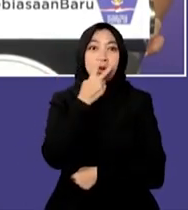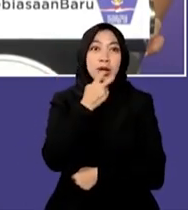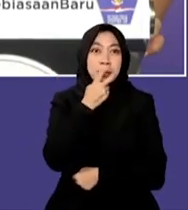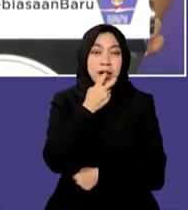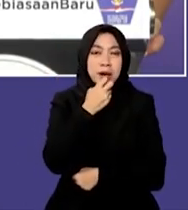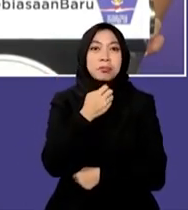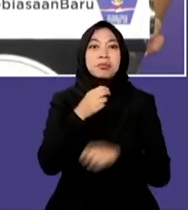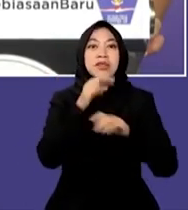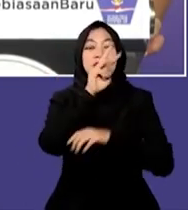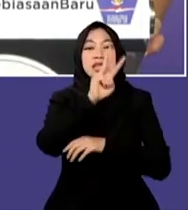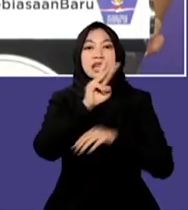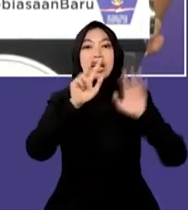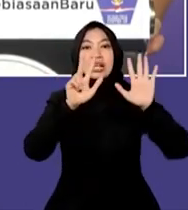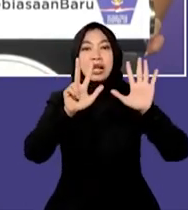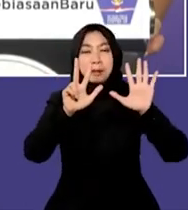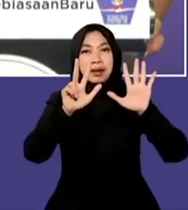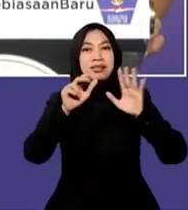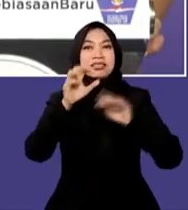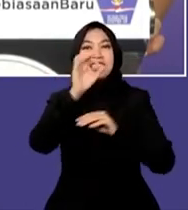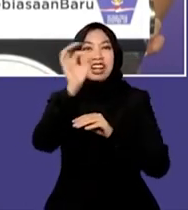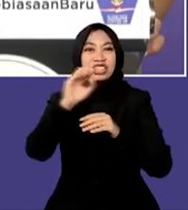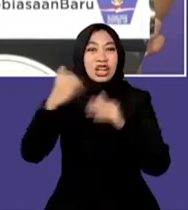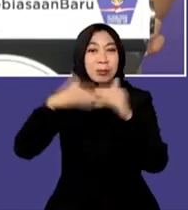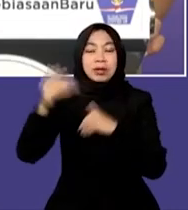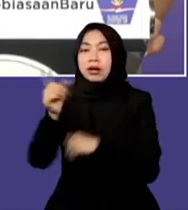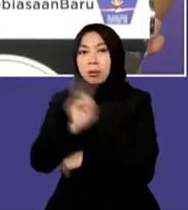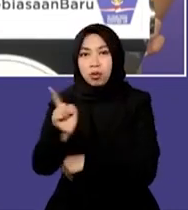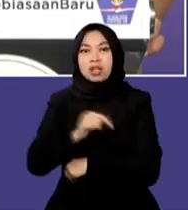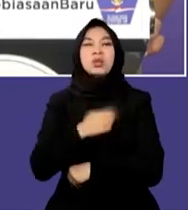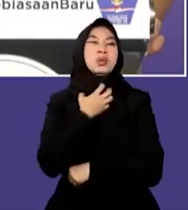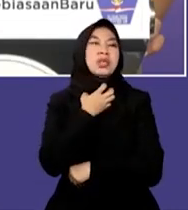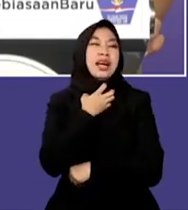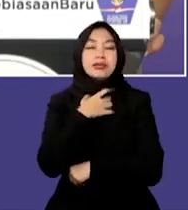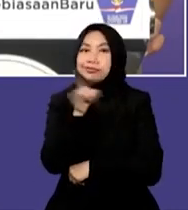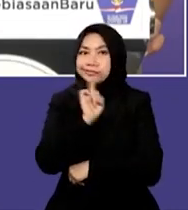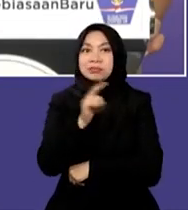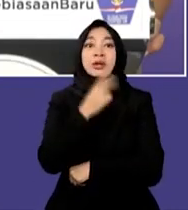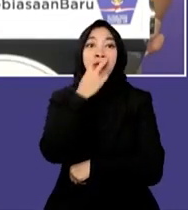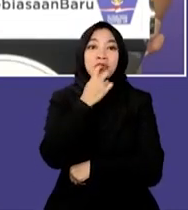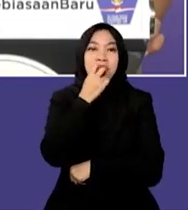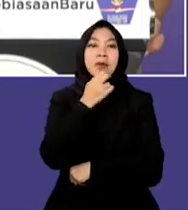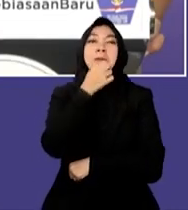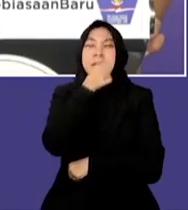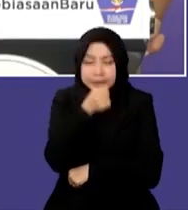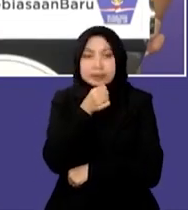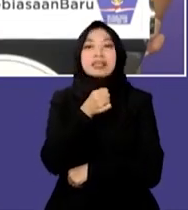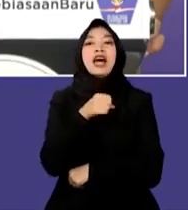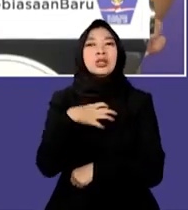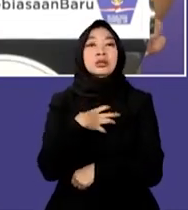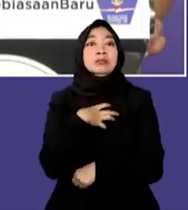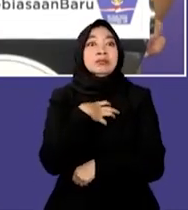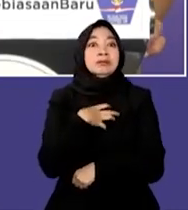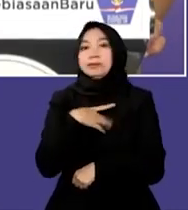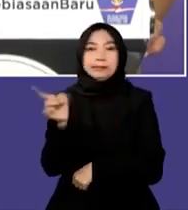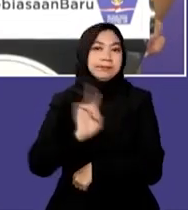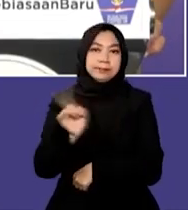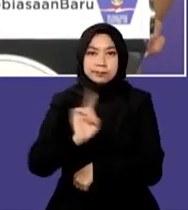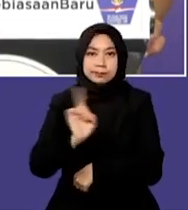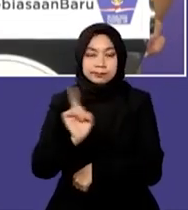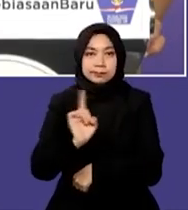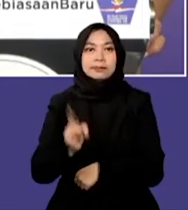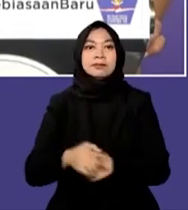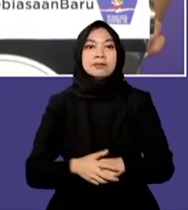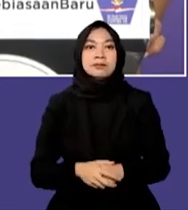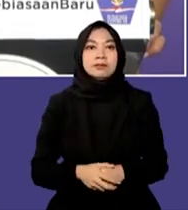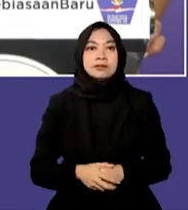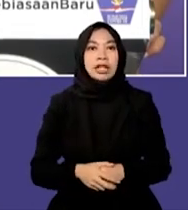lebih dari 38 derajat celcius sakit tenggorokan pilek atau flu bersin dan sesak nafas dan